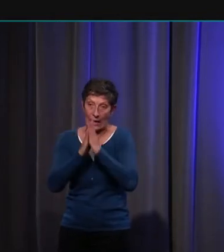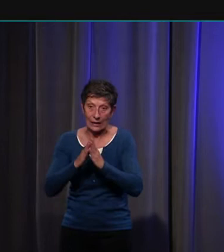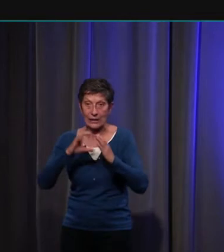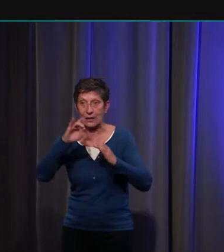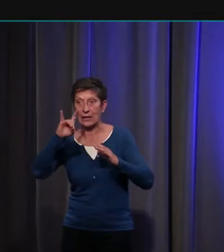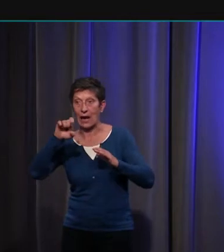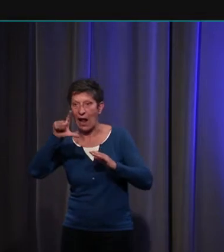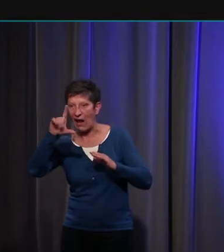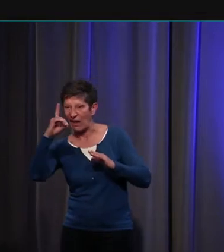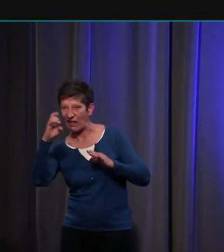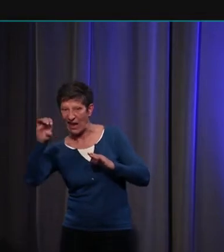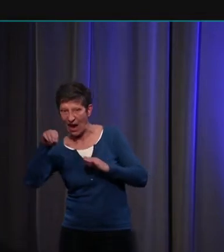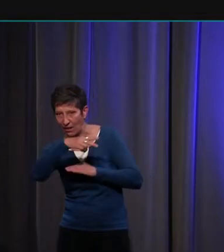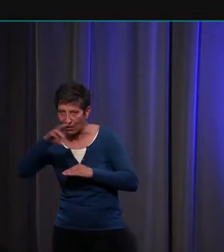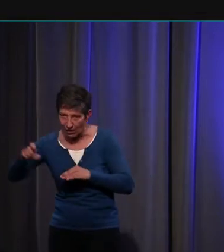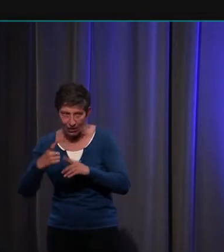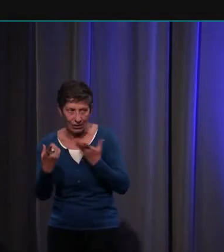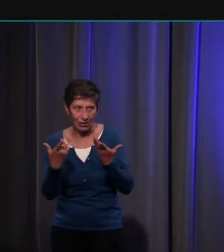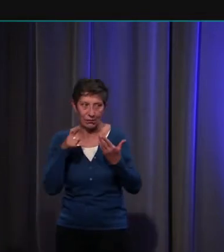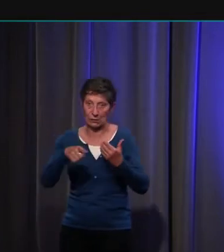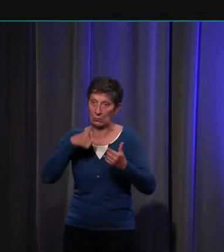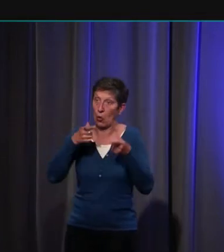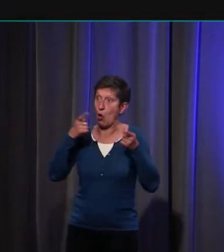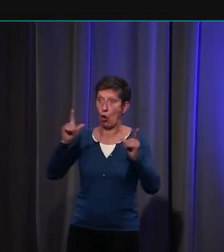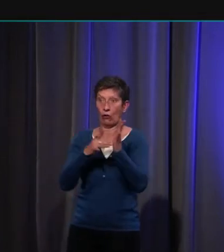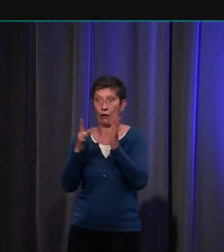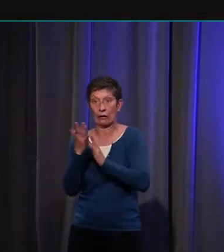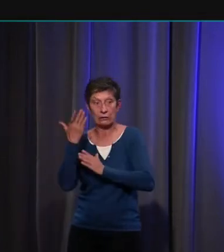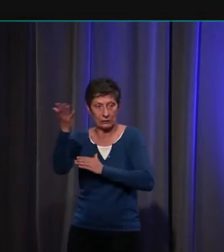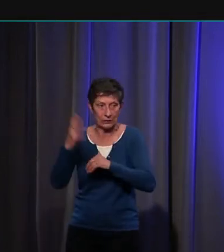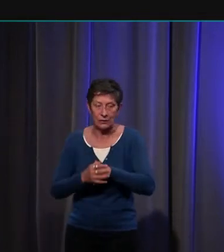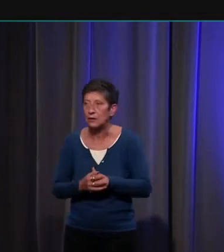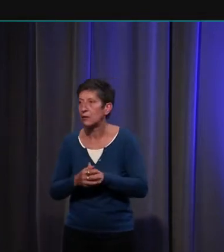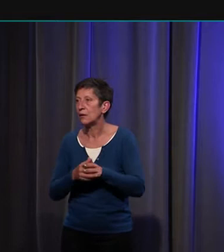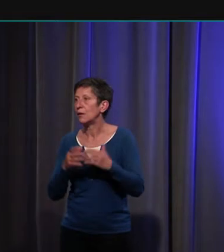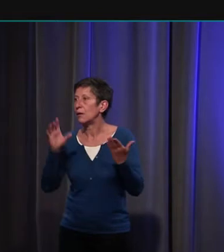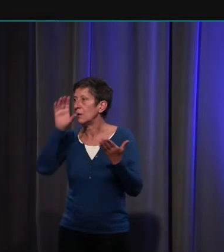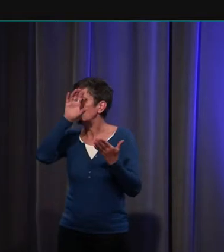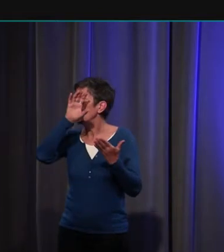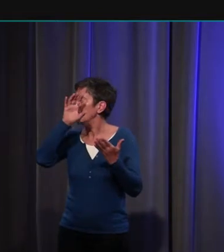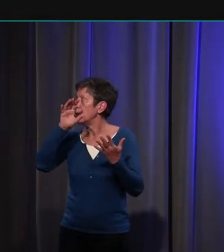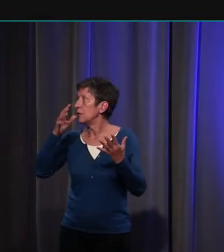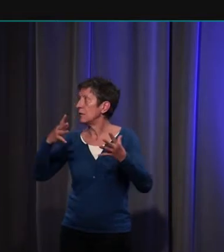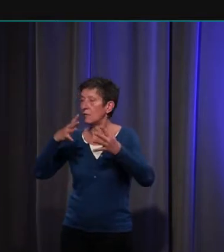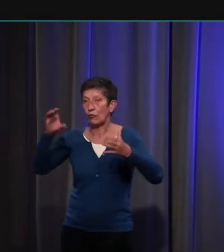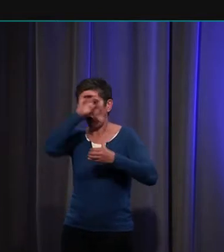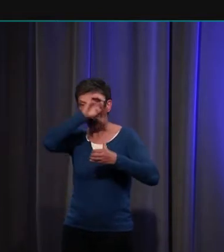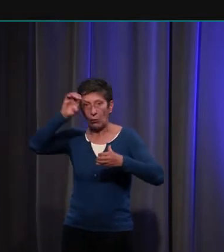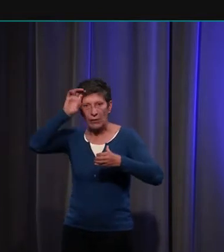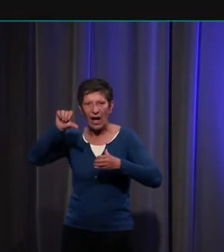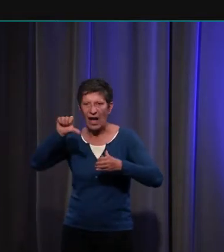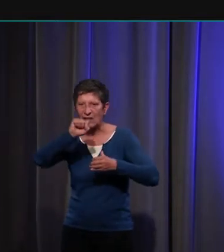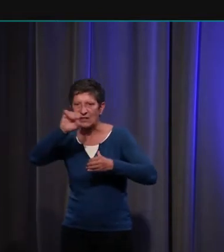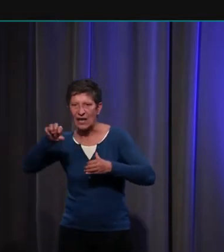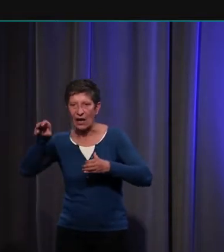parle l'araméen la langue du christ la langue de deux un peu de l'ambiance des grands empires un syrien ou ou